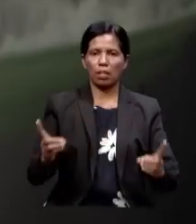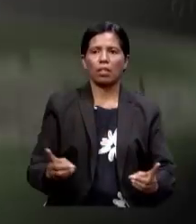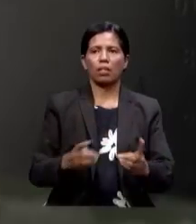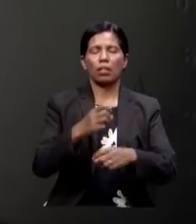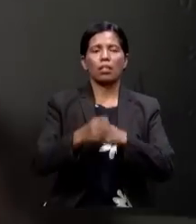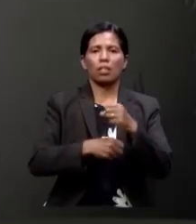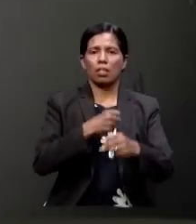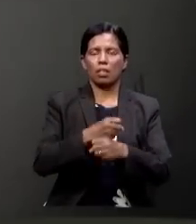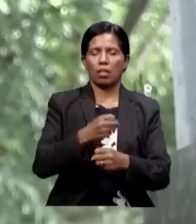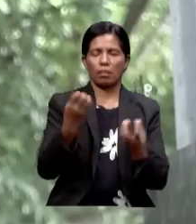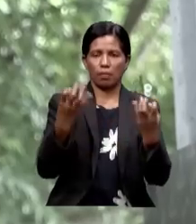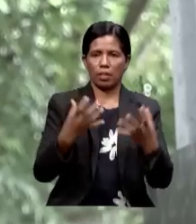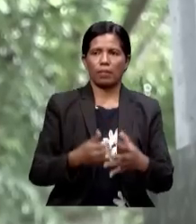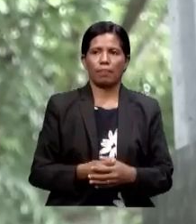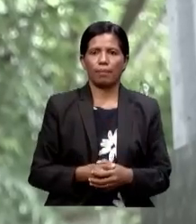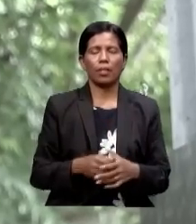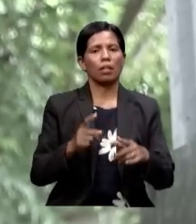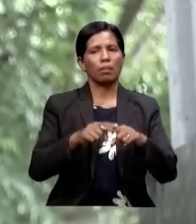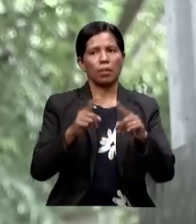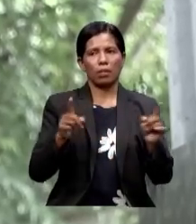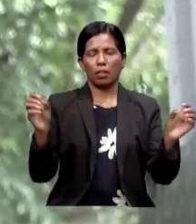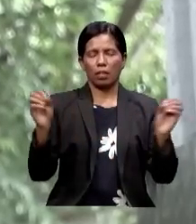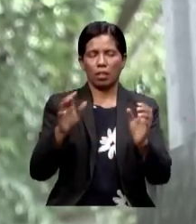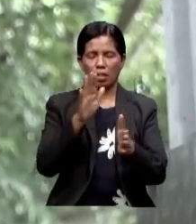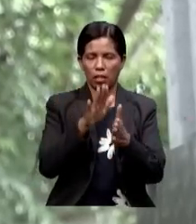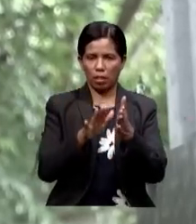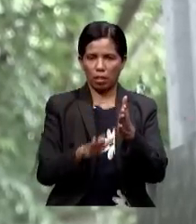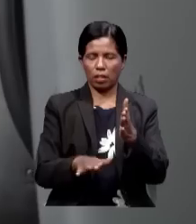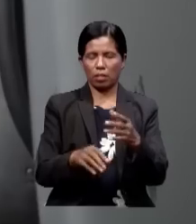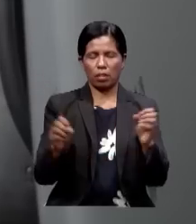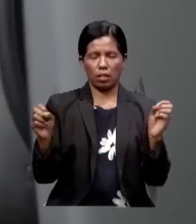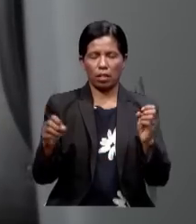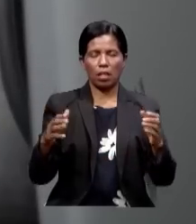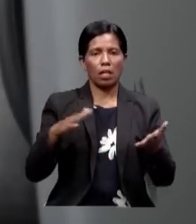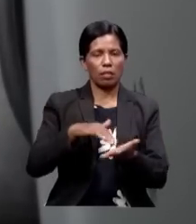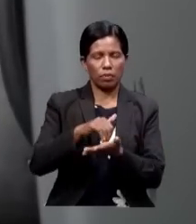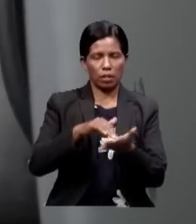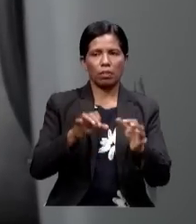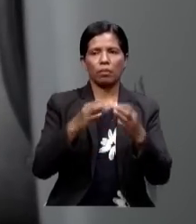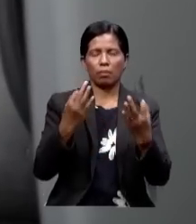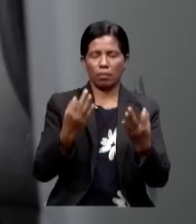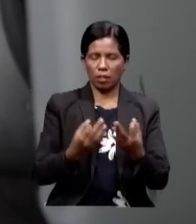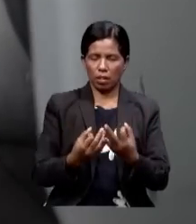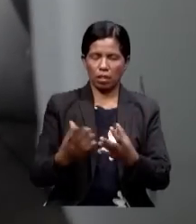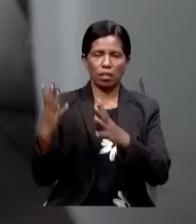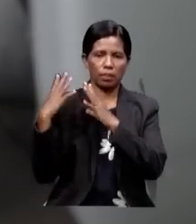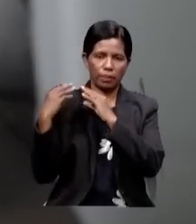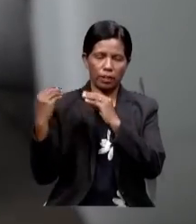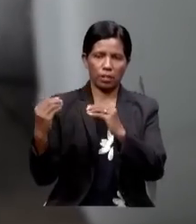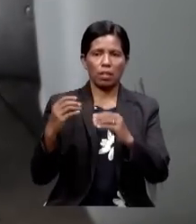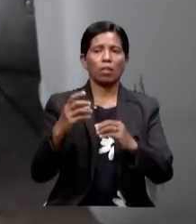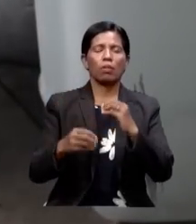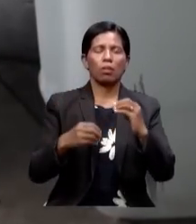tinam barak ne laran. Mai be lah mihish. Nola ha fraku familia ne ni esperanza. Katak,